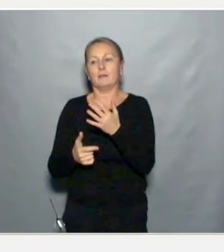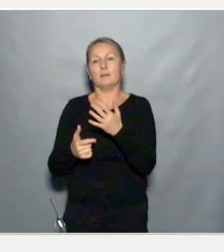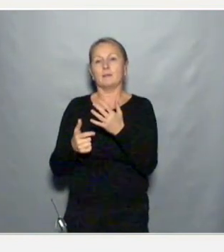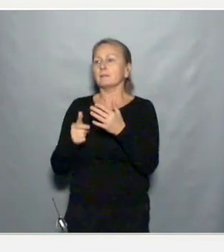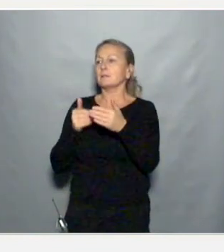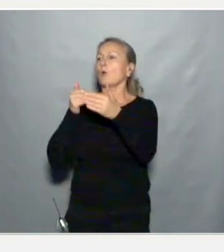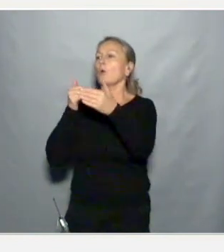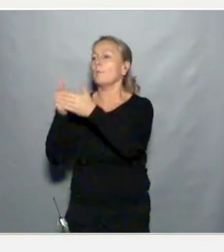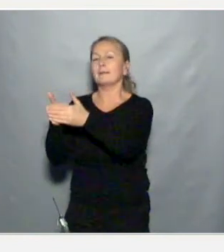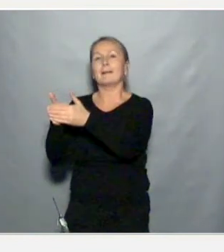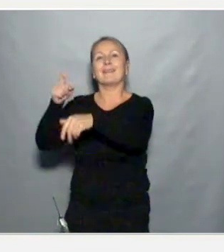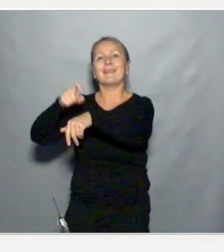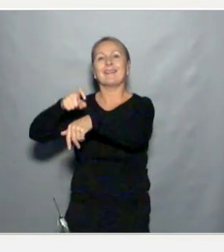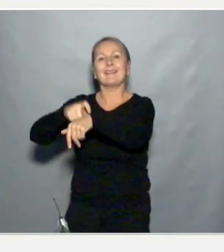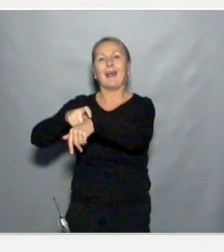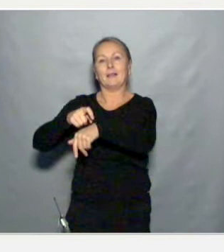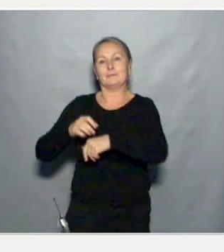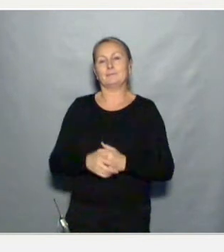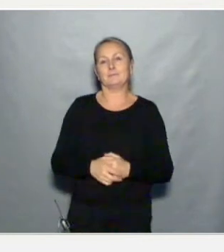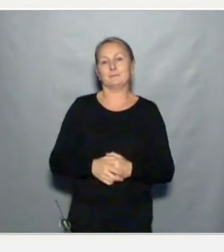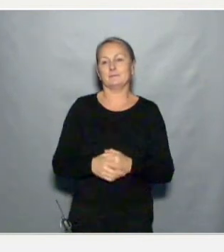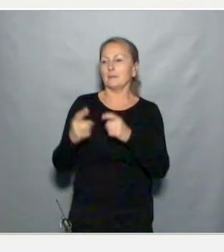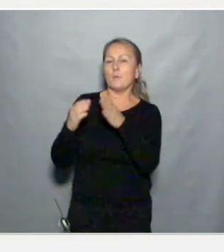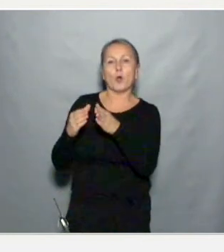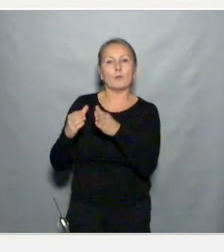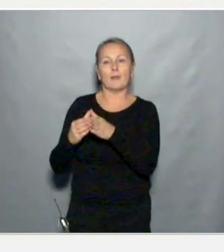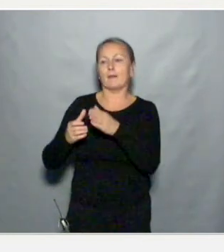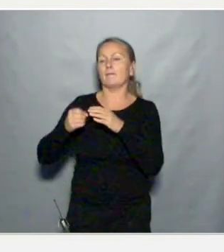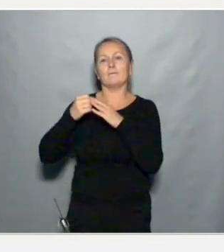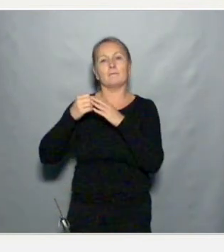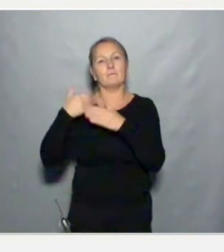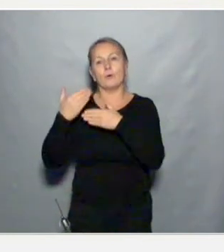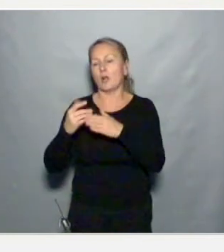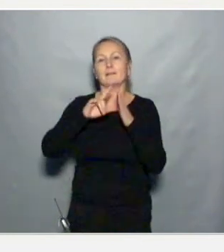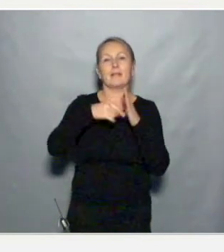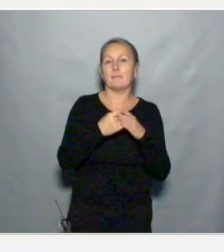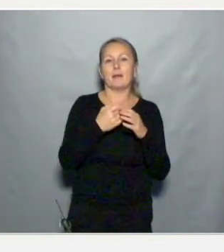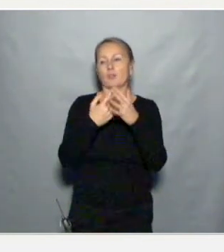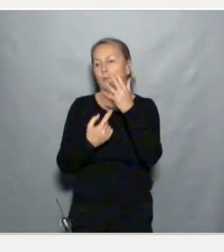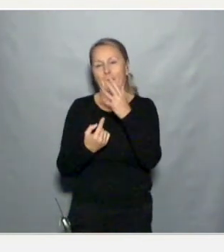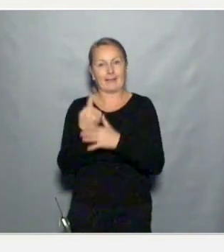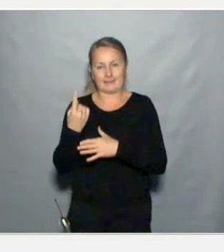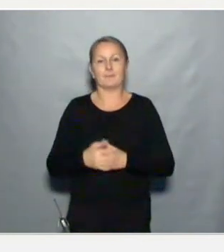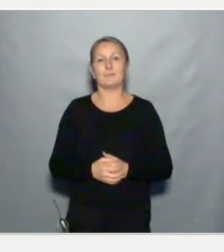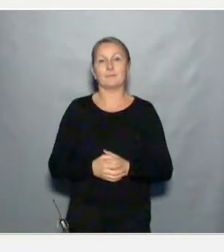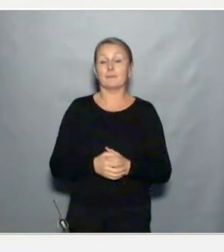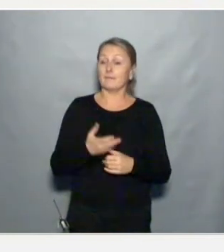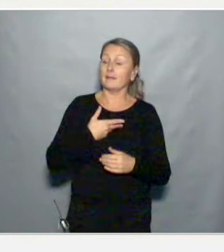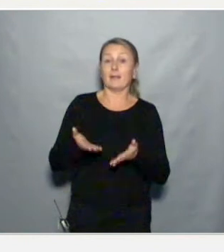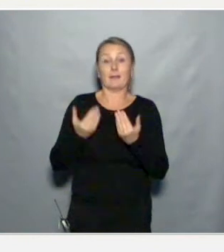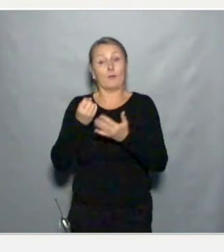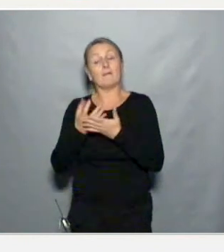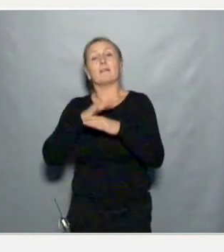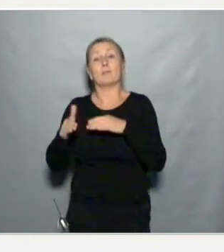att komma dit i tid. Till möten, lektioner, vad det än må vara. Jätteenkel och jättevärdefull och